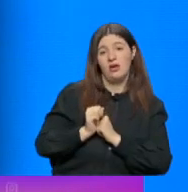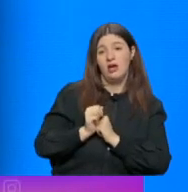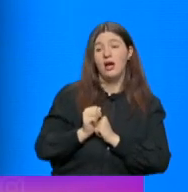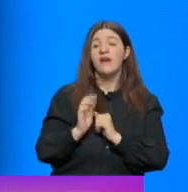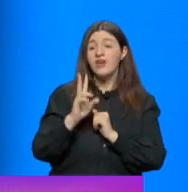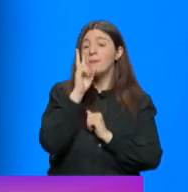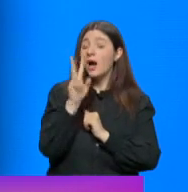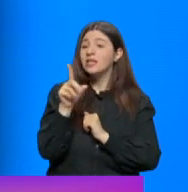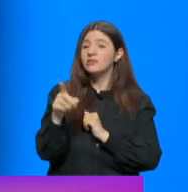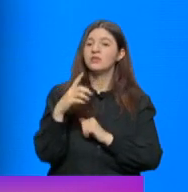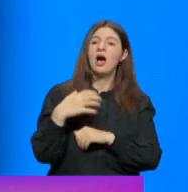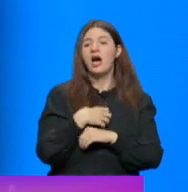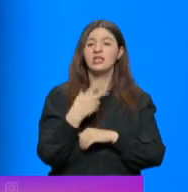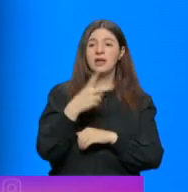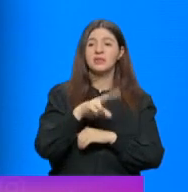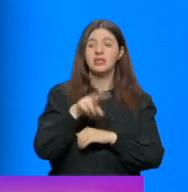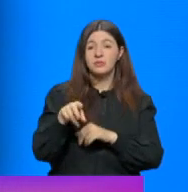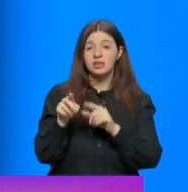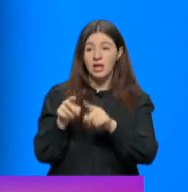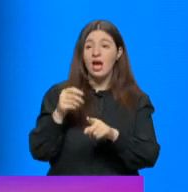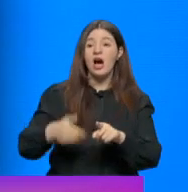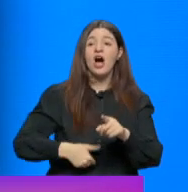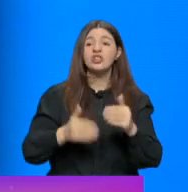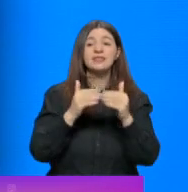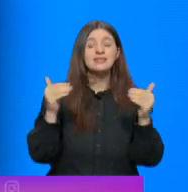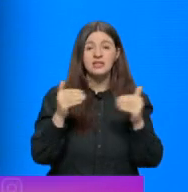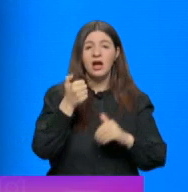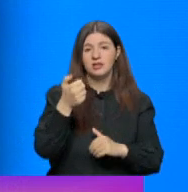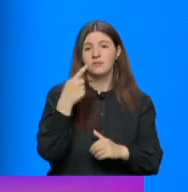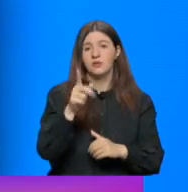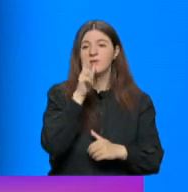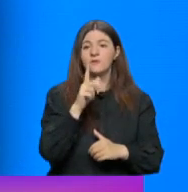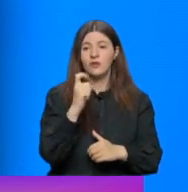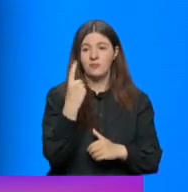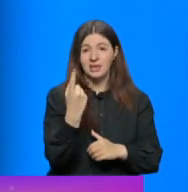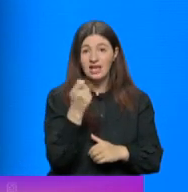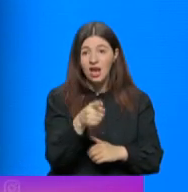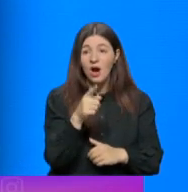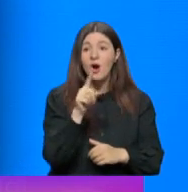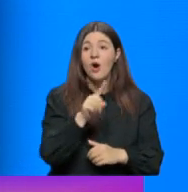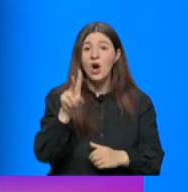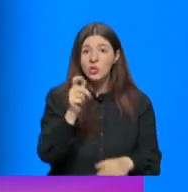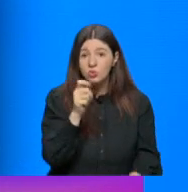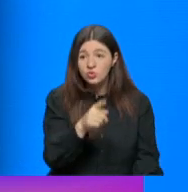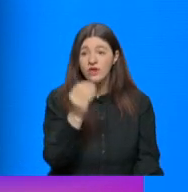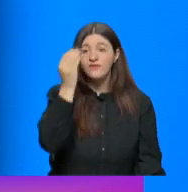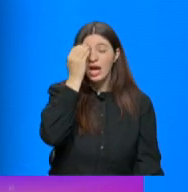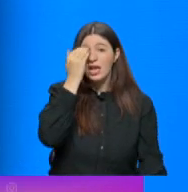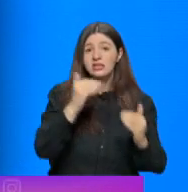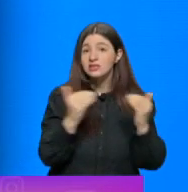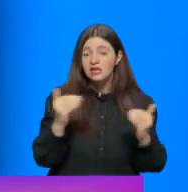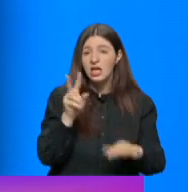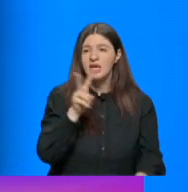Ve baktığımızda Haziran 2022'de açlık sınırı 6.391 lira 17 kuruş. Yoksulluk sınırı